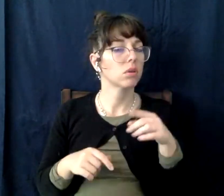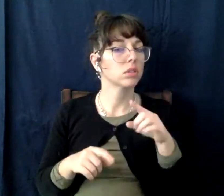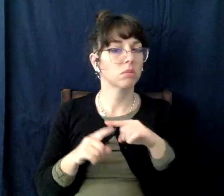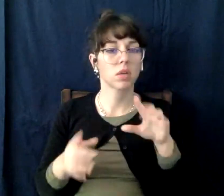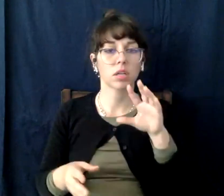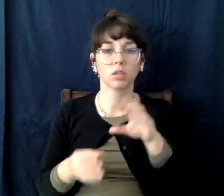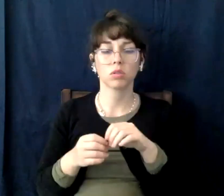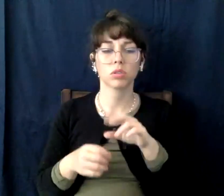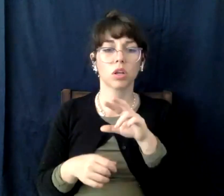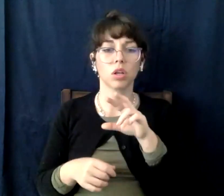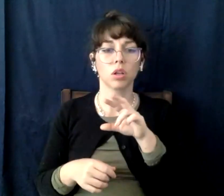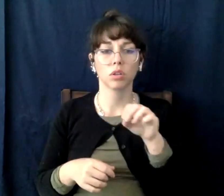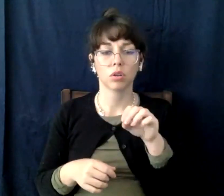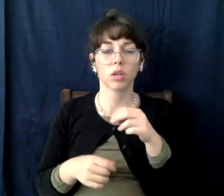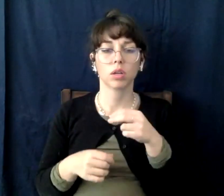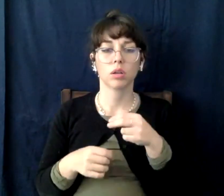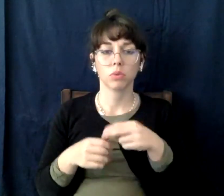includes the panel as well.